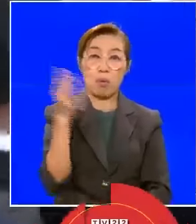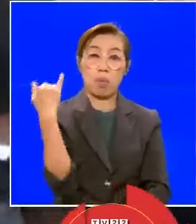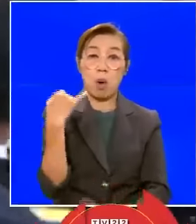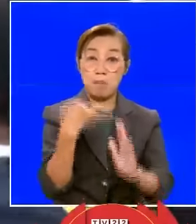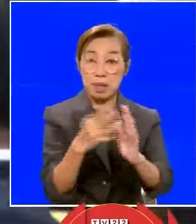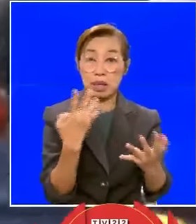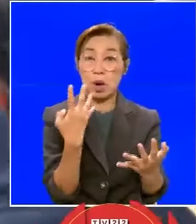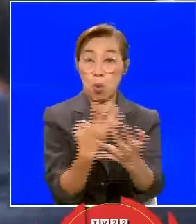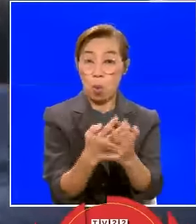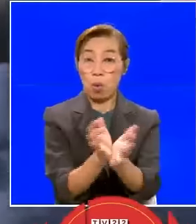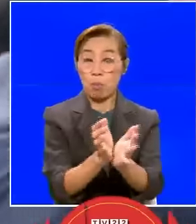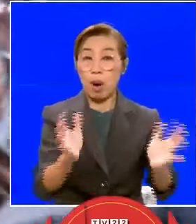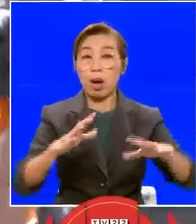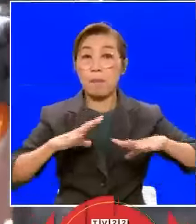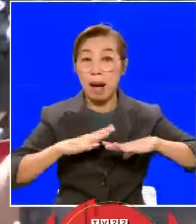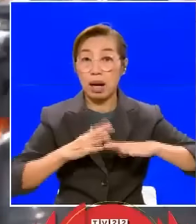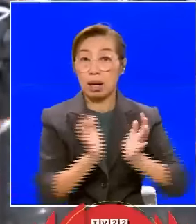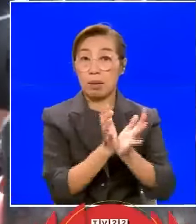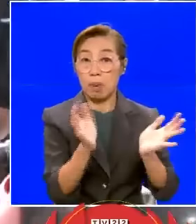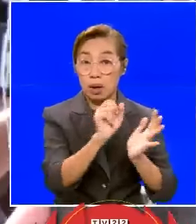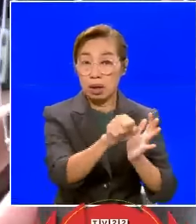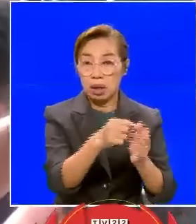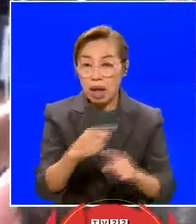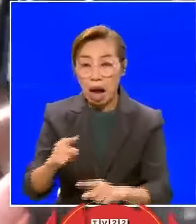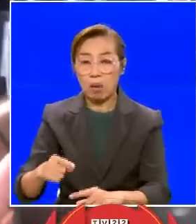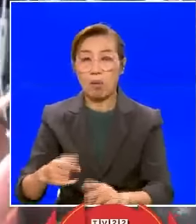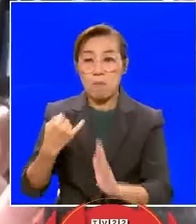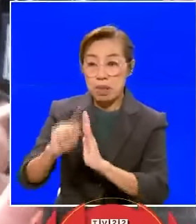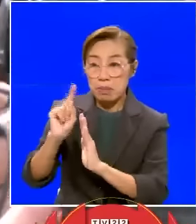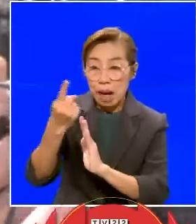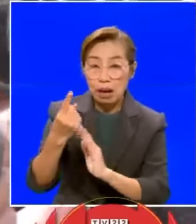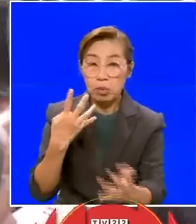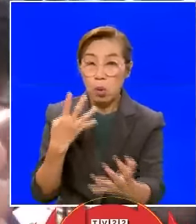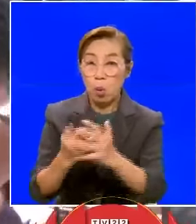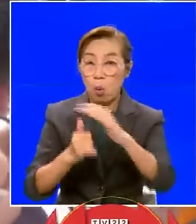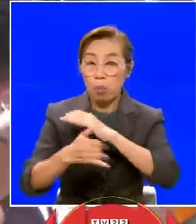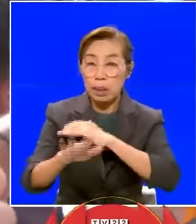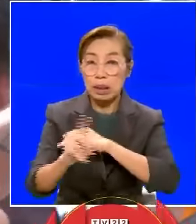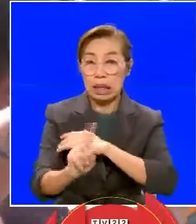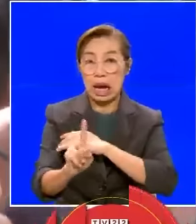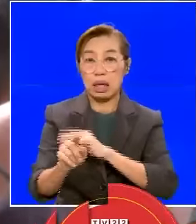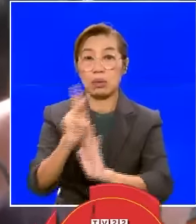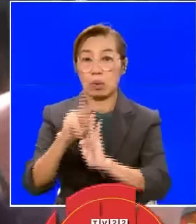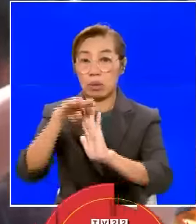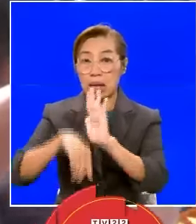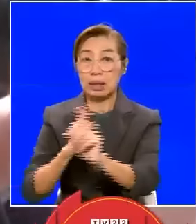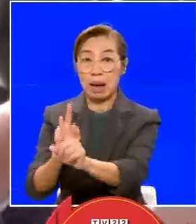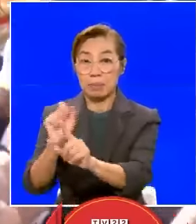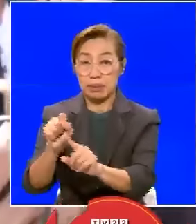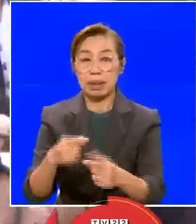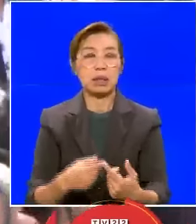ย ก็ต้อง เข้าเรือนจำเลยอันนี้จะเป็นประเด็นอันนี้เฉพาะเรื่องกระบวนการยุติธรร ม แต่เชื่อไหมหลายคนก็ไปพูดกันอีกว่าเบื้